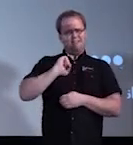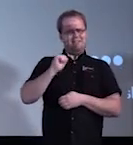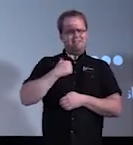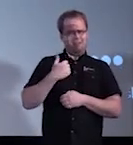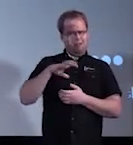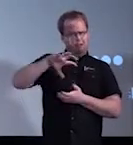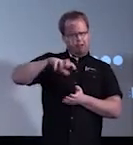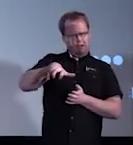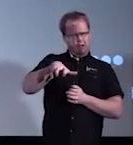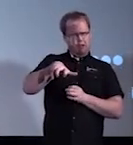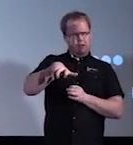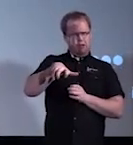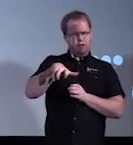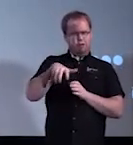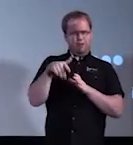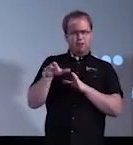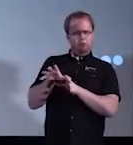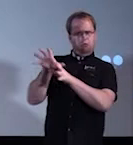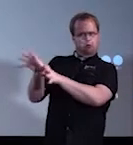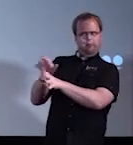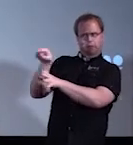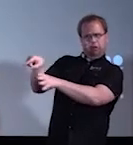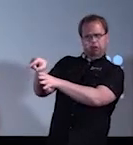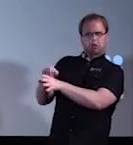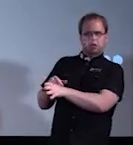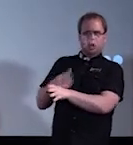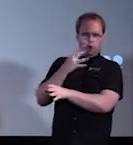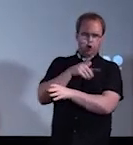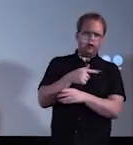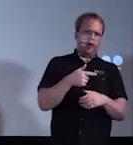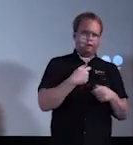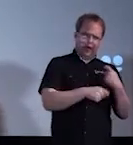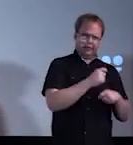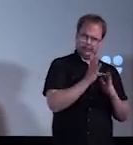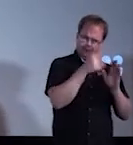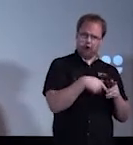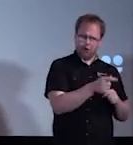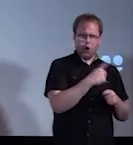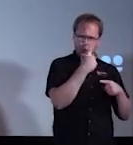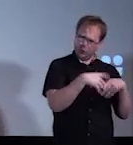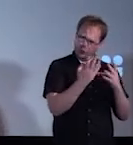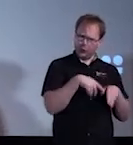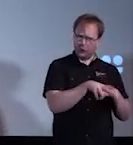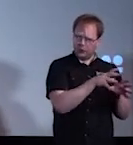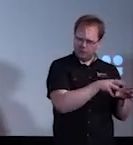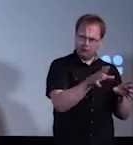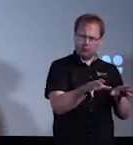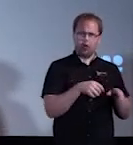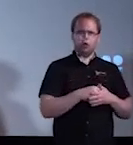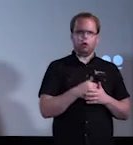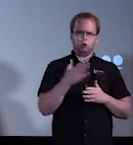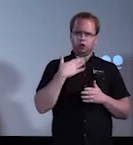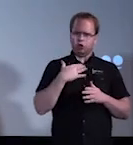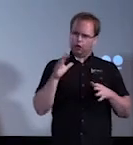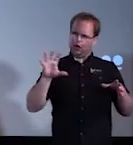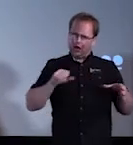här, det är där borta, och sen så pratar näringslivet, pratar med näringslivet, och kulturen i övrigt pratar med kulturen. Jag tycker man ska prata